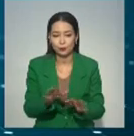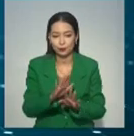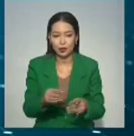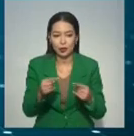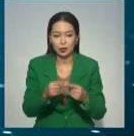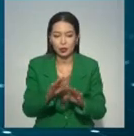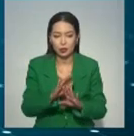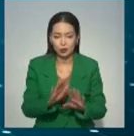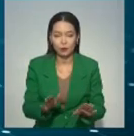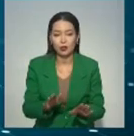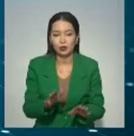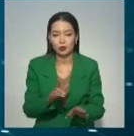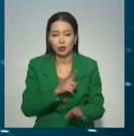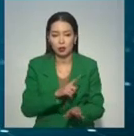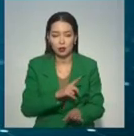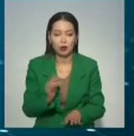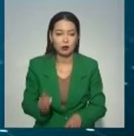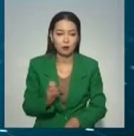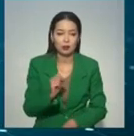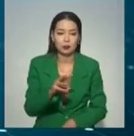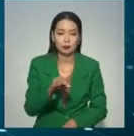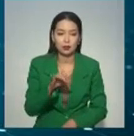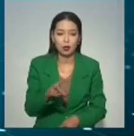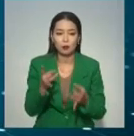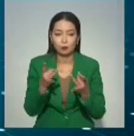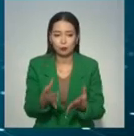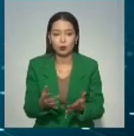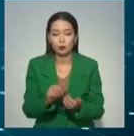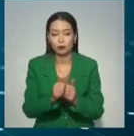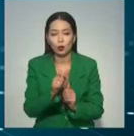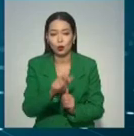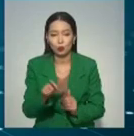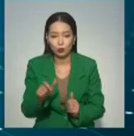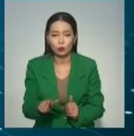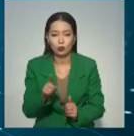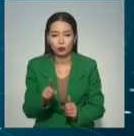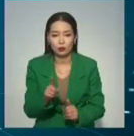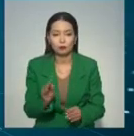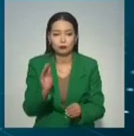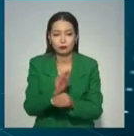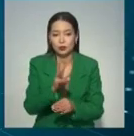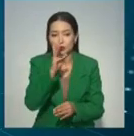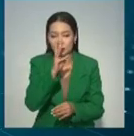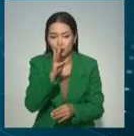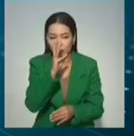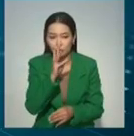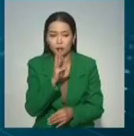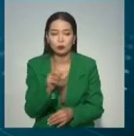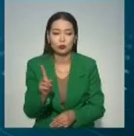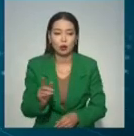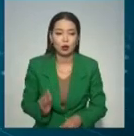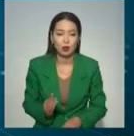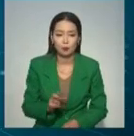провокационно-недостоверный характер. Компания «ArcelorMittal» просто переманила людей туда, повысив им заработную плату, чего